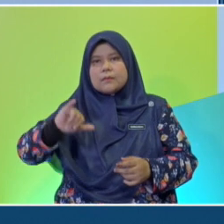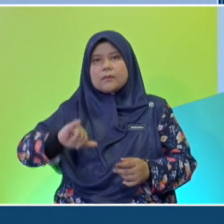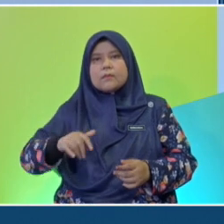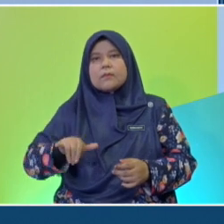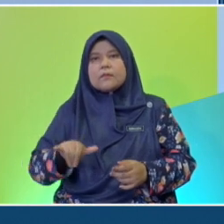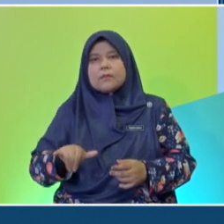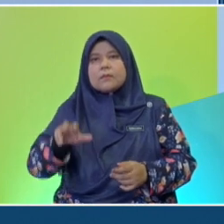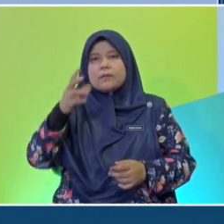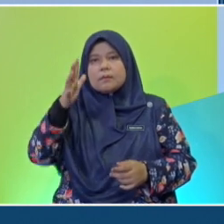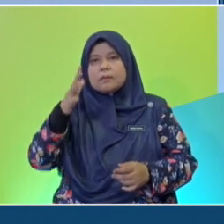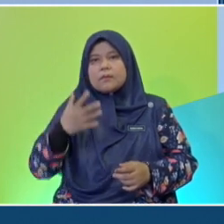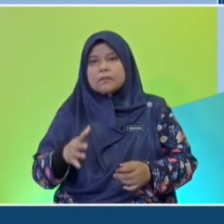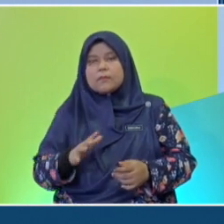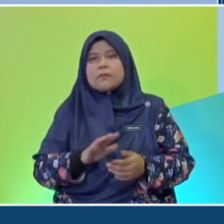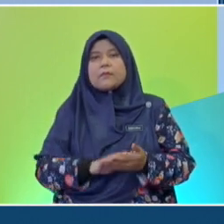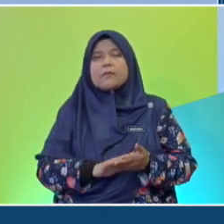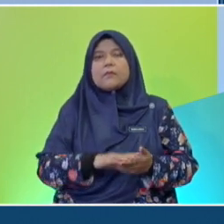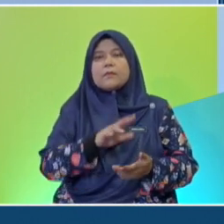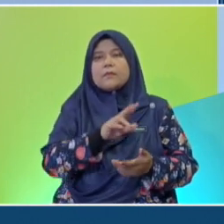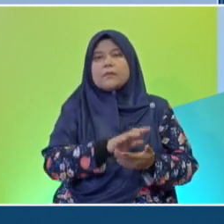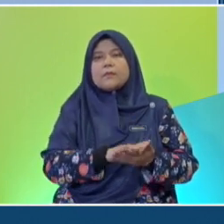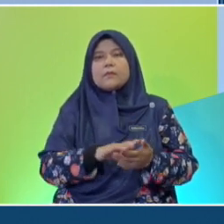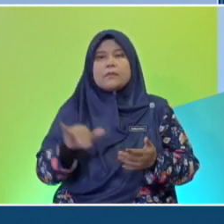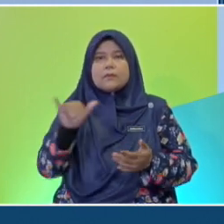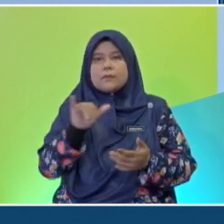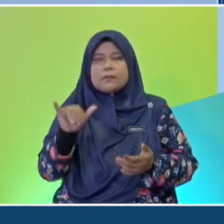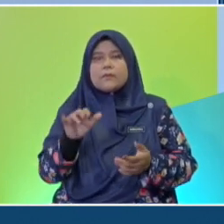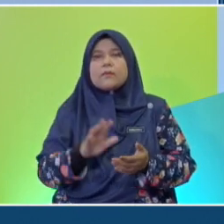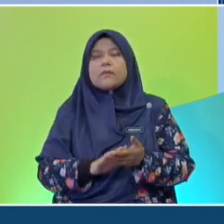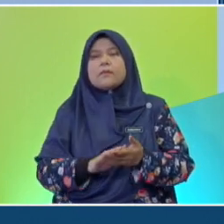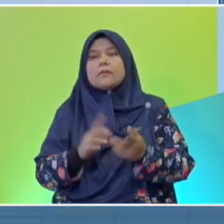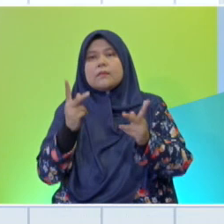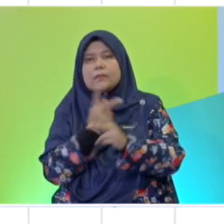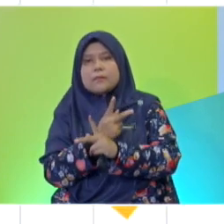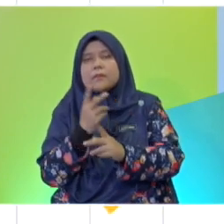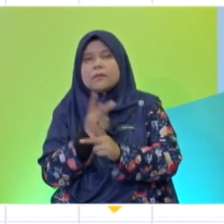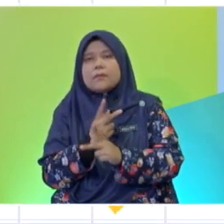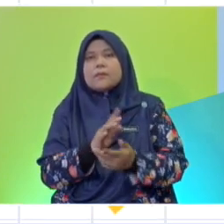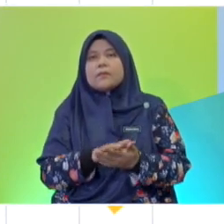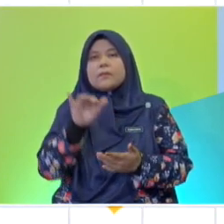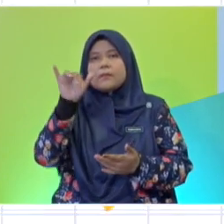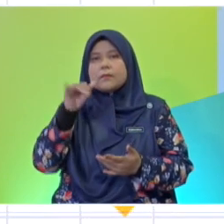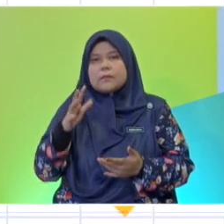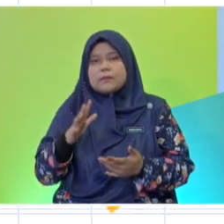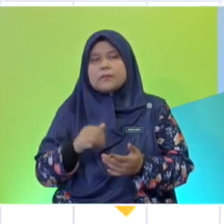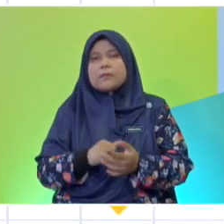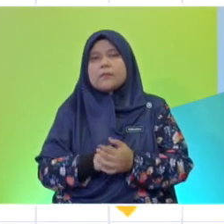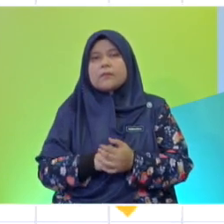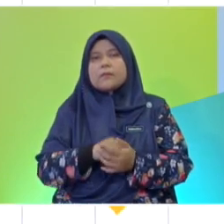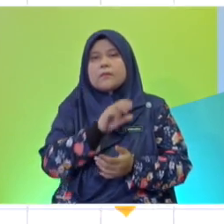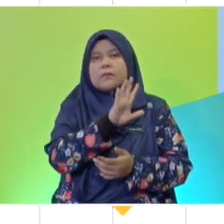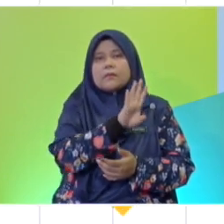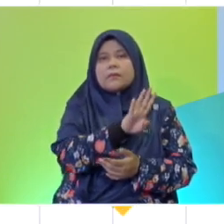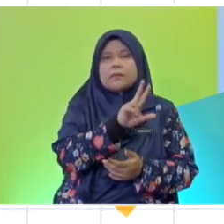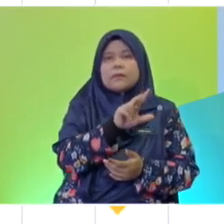jadi 436 mesin darah juga dengan 15 sama si sambungannya Oke jadi 43